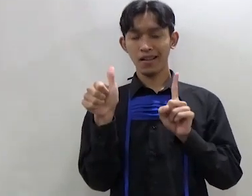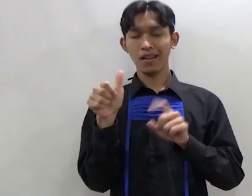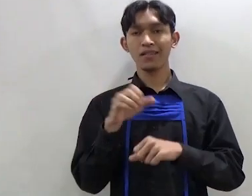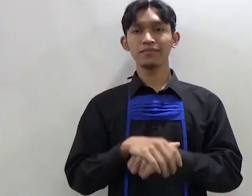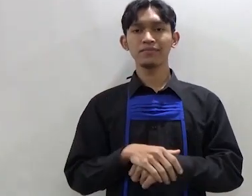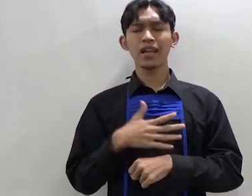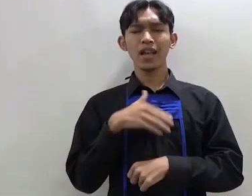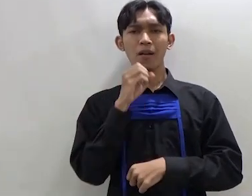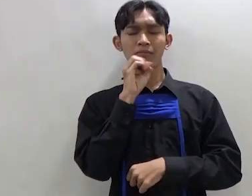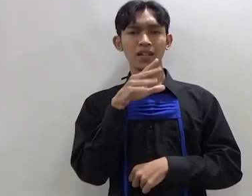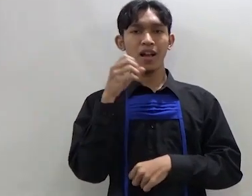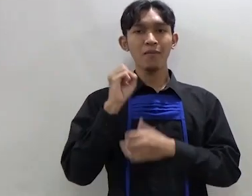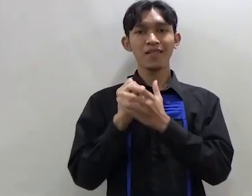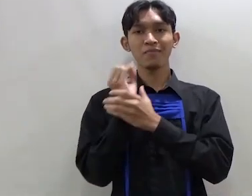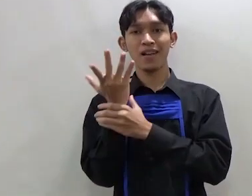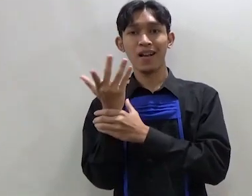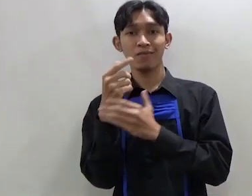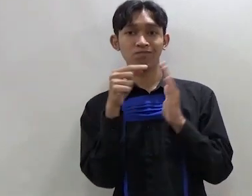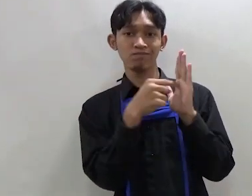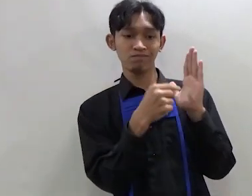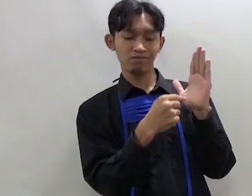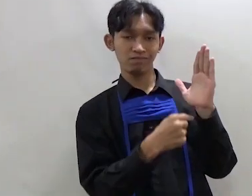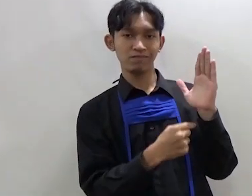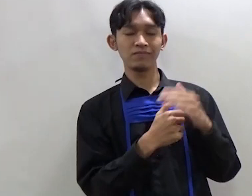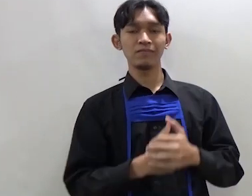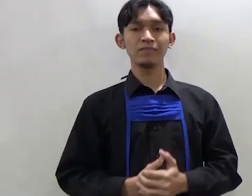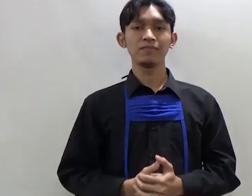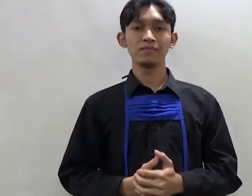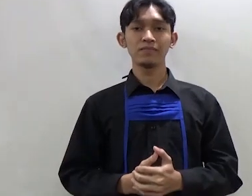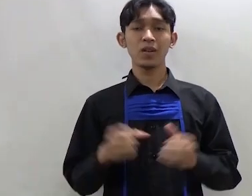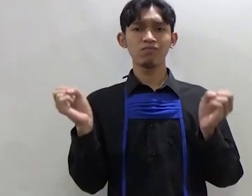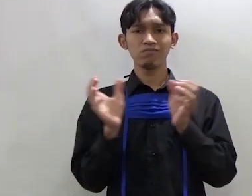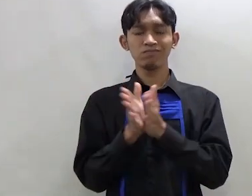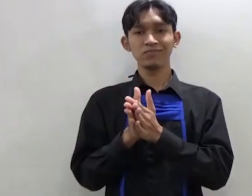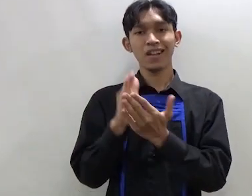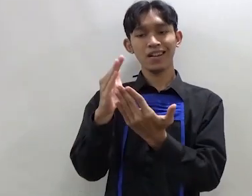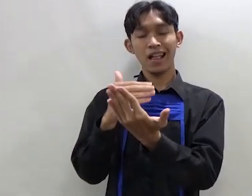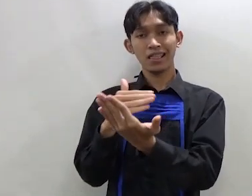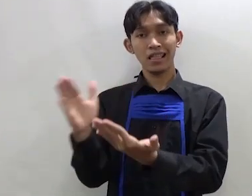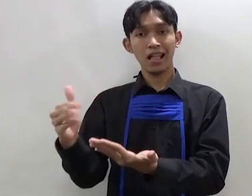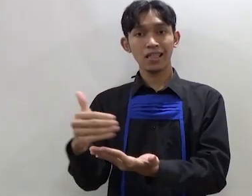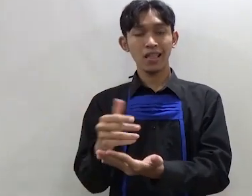meninggal dunia, 62 dari jumlah tersebut. B.